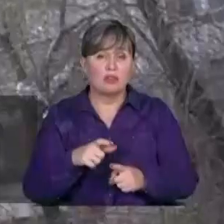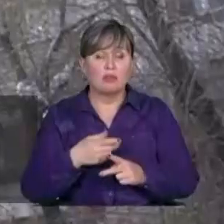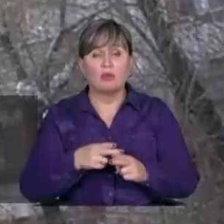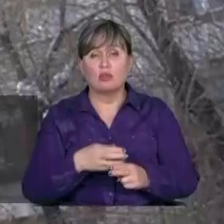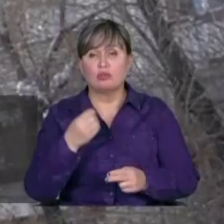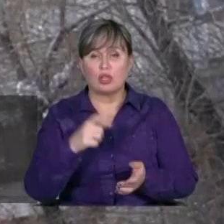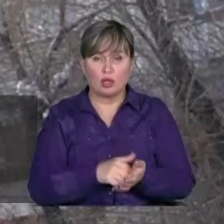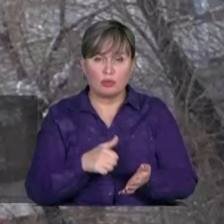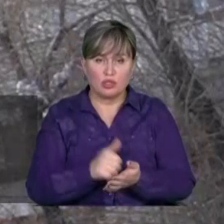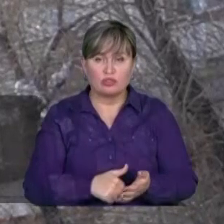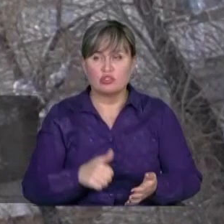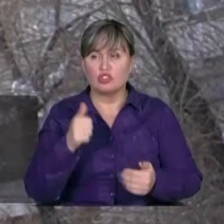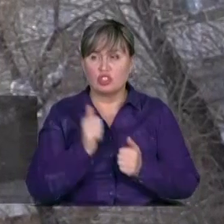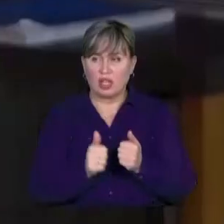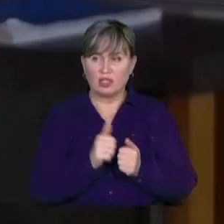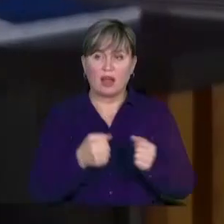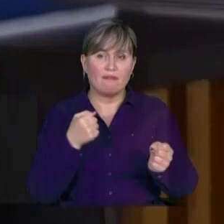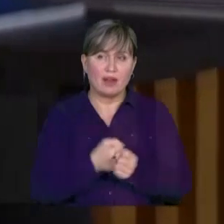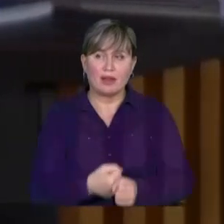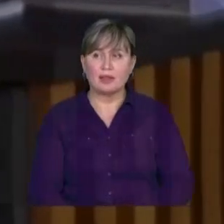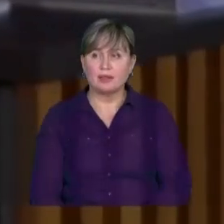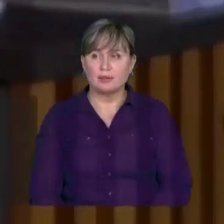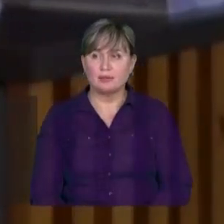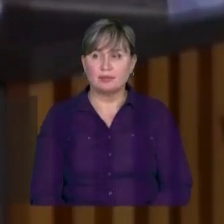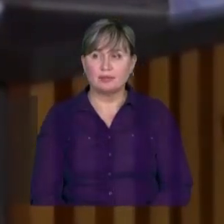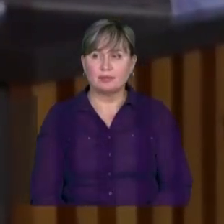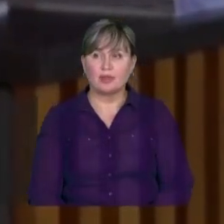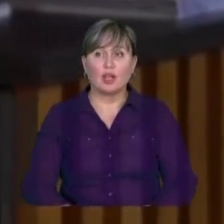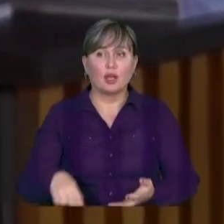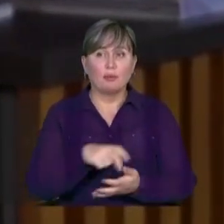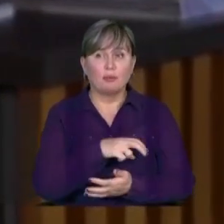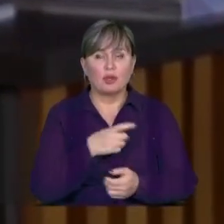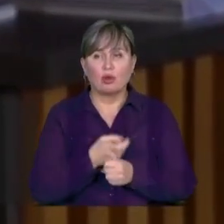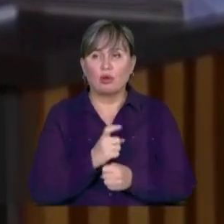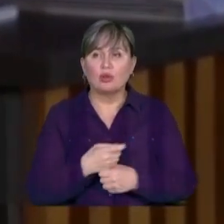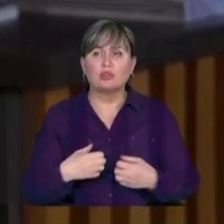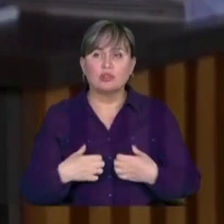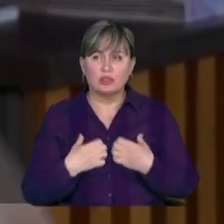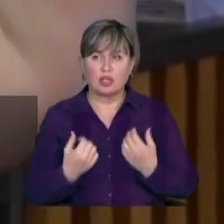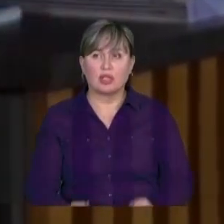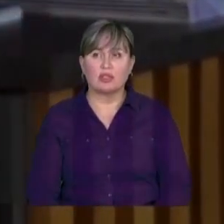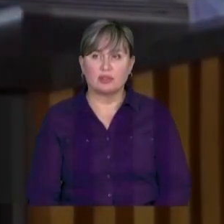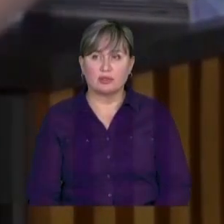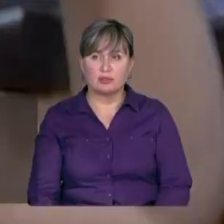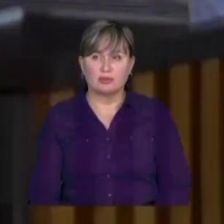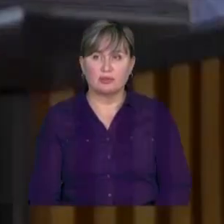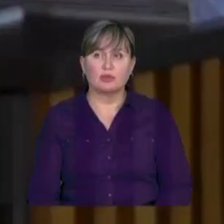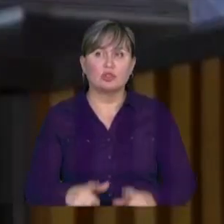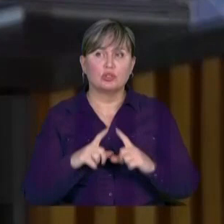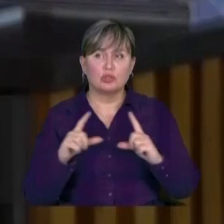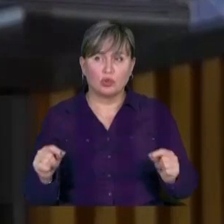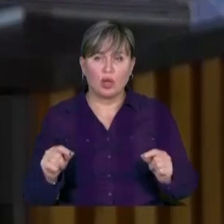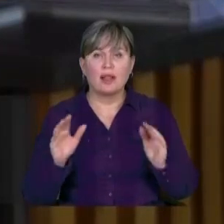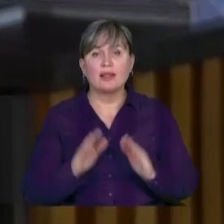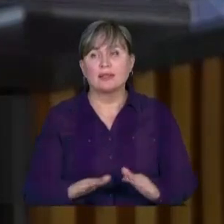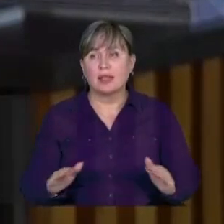еще одна причина частых аварий. Пешеходный переход здесь очень страшный, очень. Здесь школы,